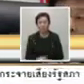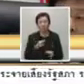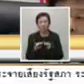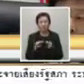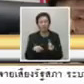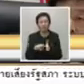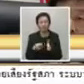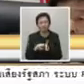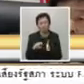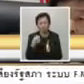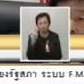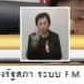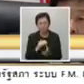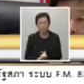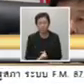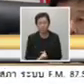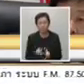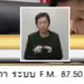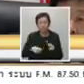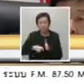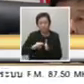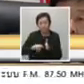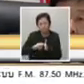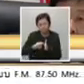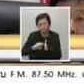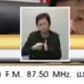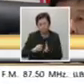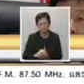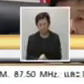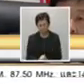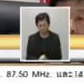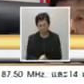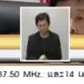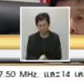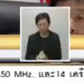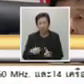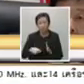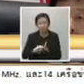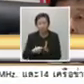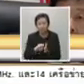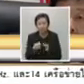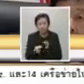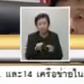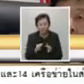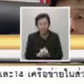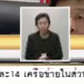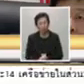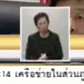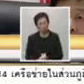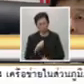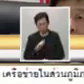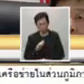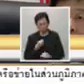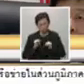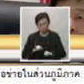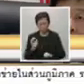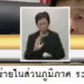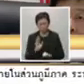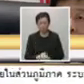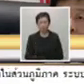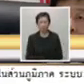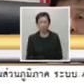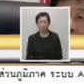ให้ท่านฟังซะก่อนฟังซะครบนะครับแล้วค่อยท่านจริงๆแล้วท่านไม่ควรด่วนวินิจฉัยไปก่อนแล้วนะครับ